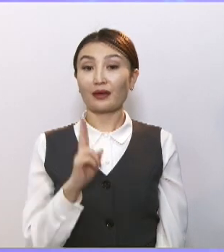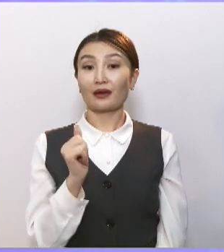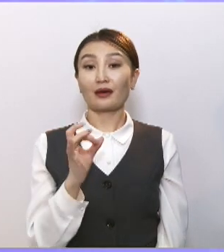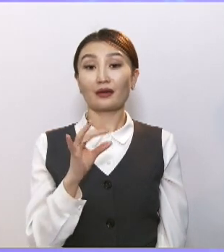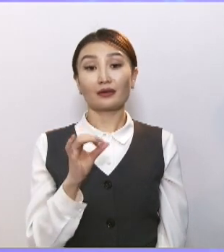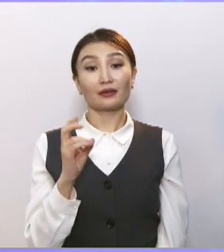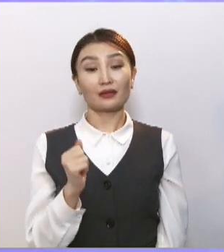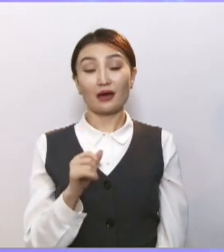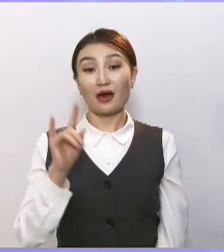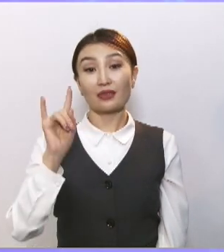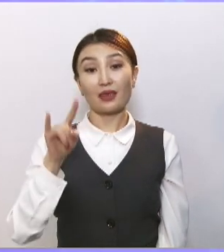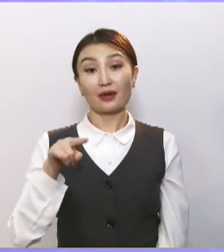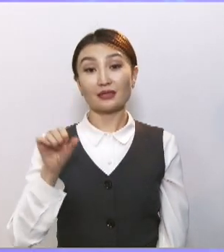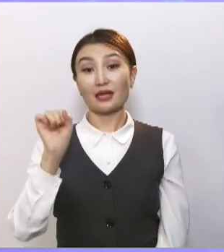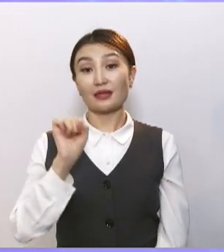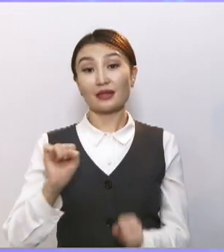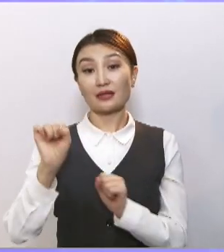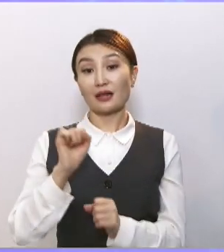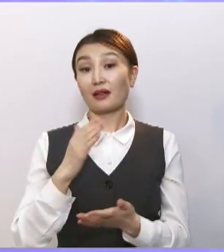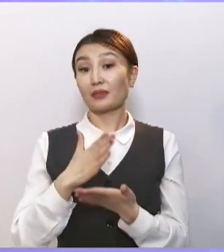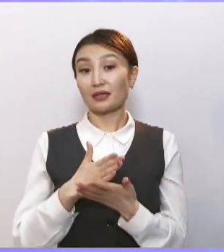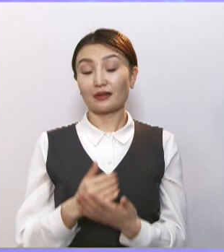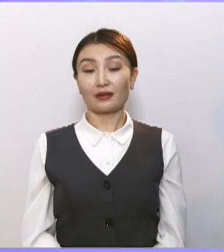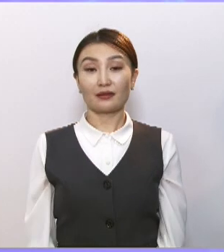Карина терезени тазалап жатат.